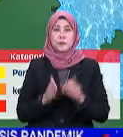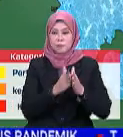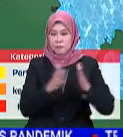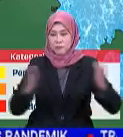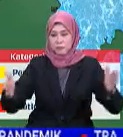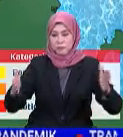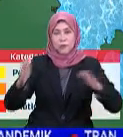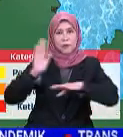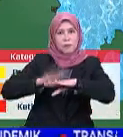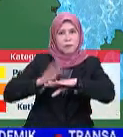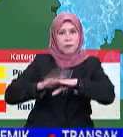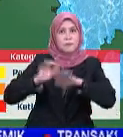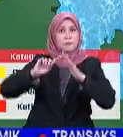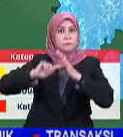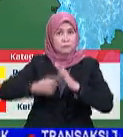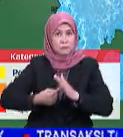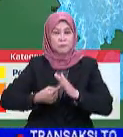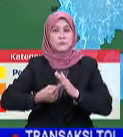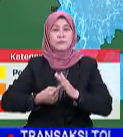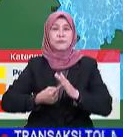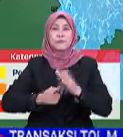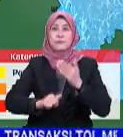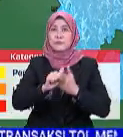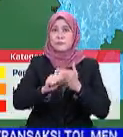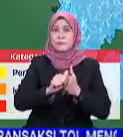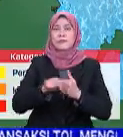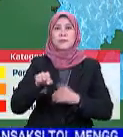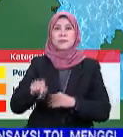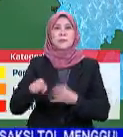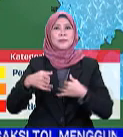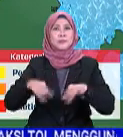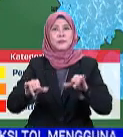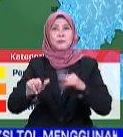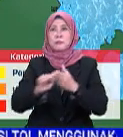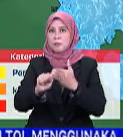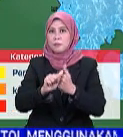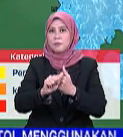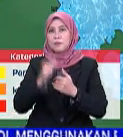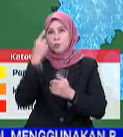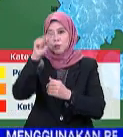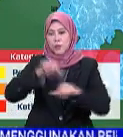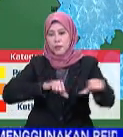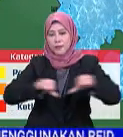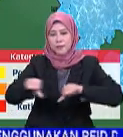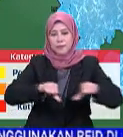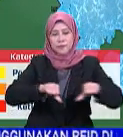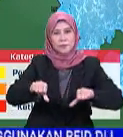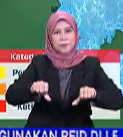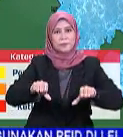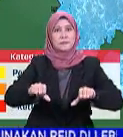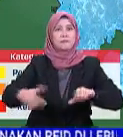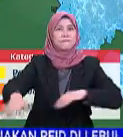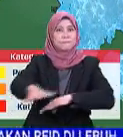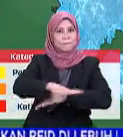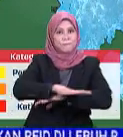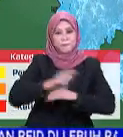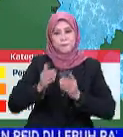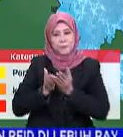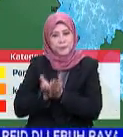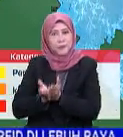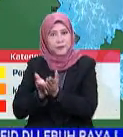tempoh amaran ini berkuat kuasa, keadaan perairan ini masih lagi berbahaya untuk semua aktiviti perairan dan juga